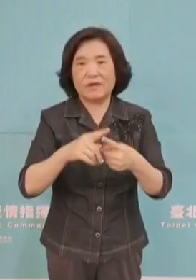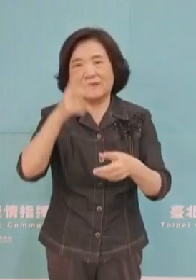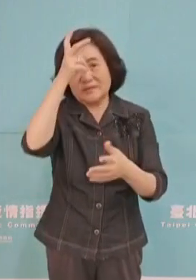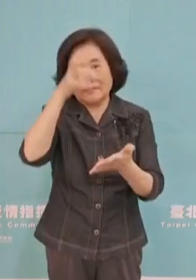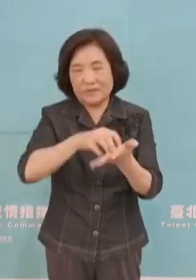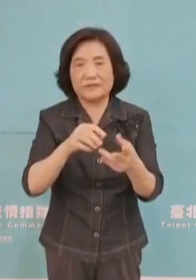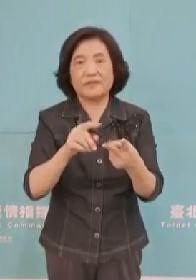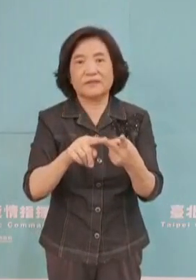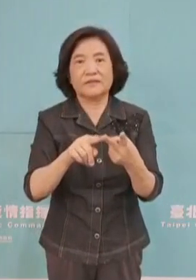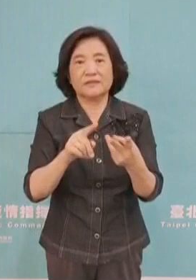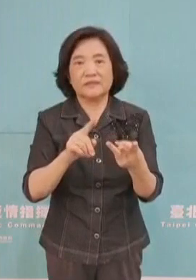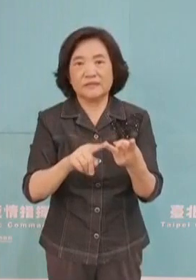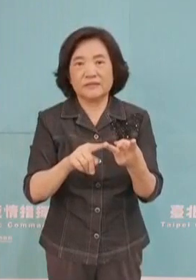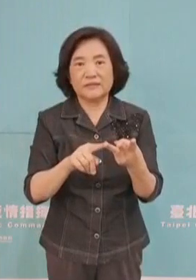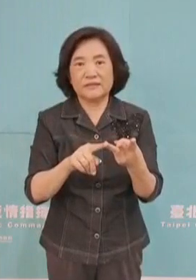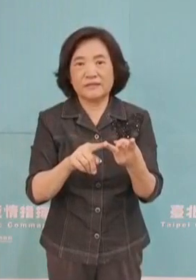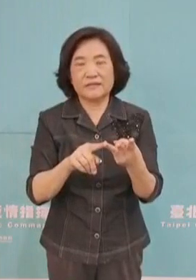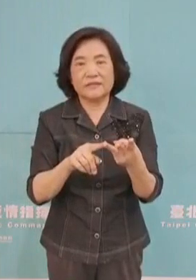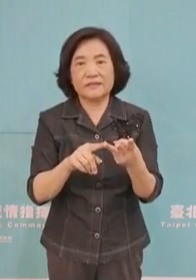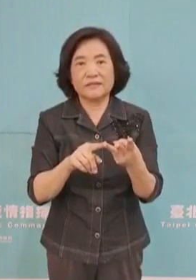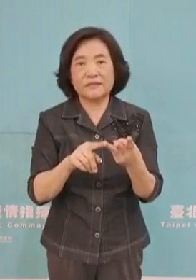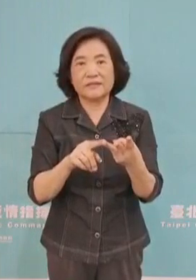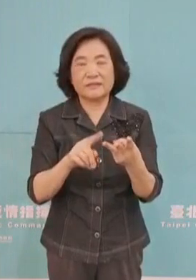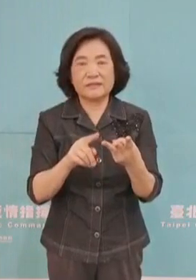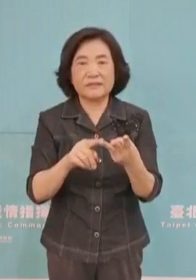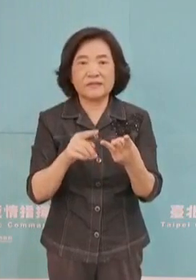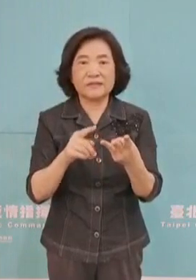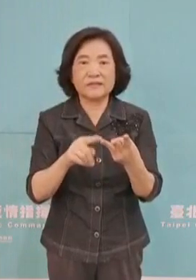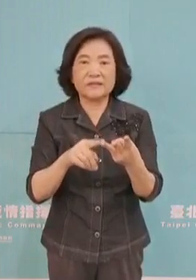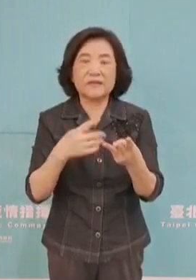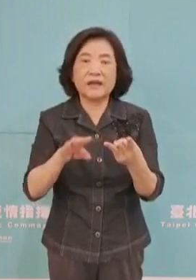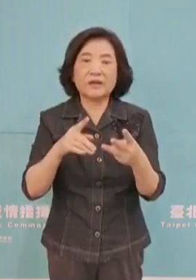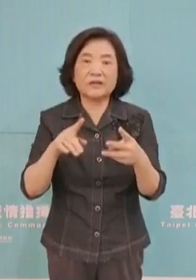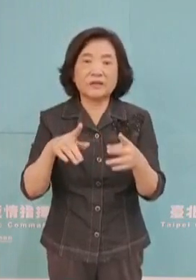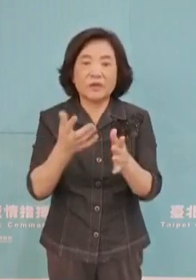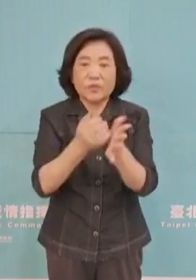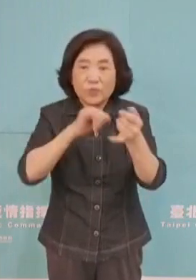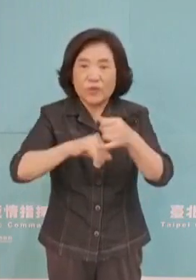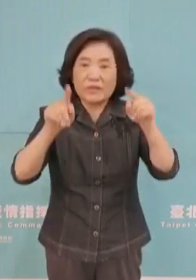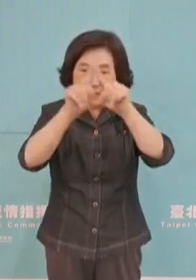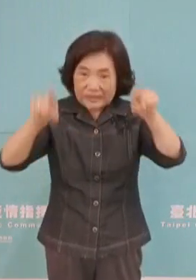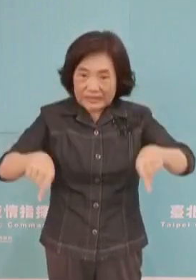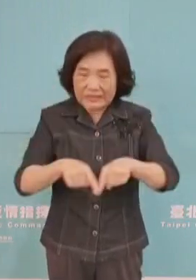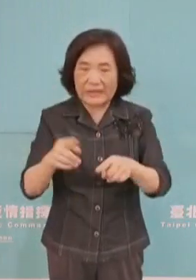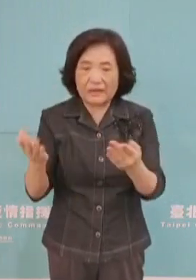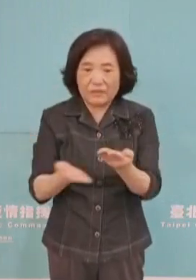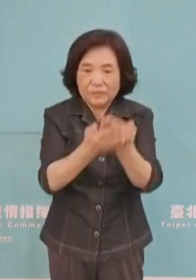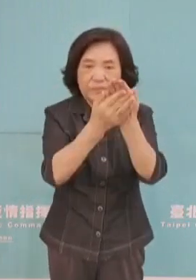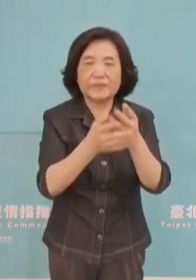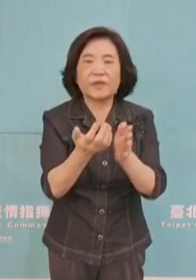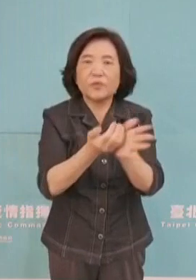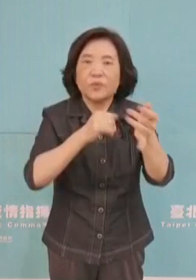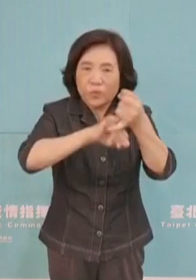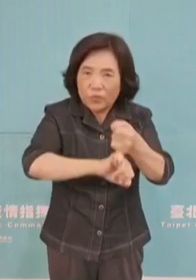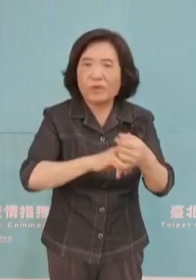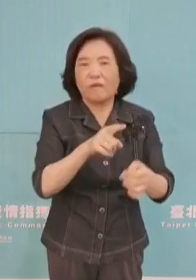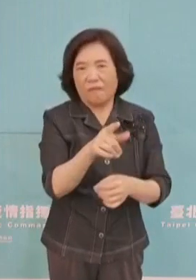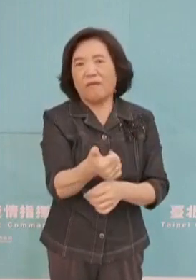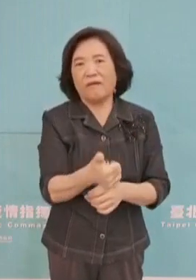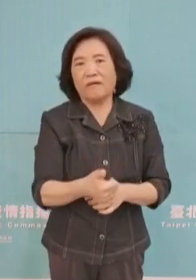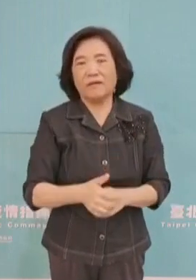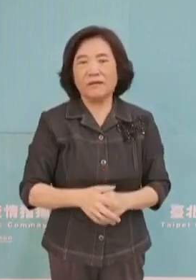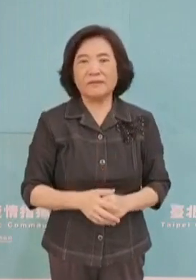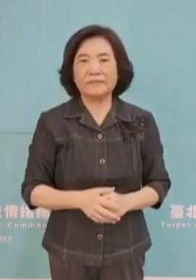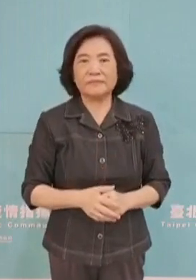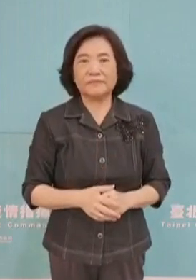是那个。预约的简讯或者通知单，所以我们还是鼓励大家用预约的方式的哈。